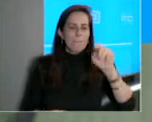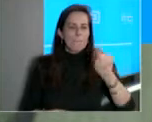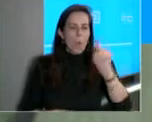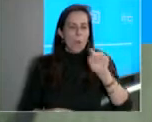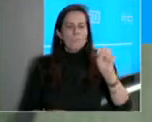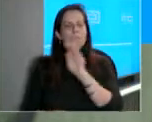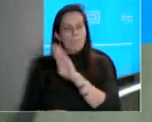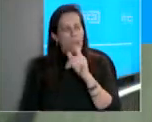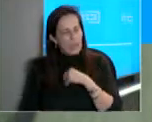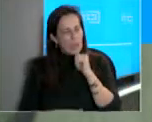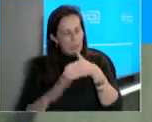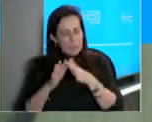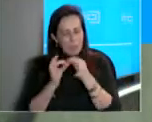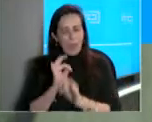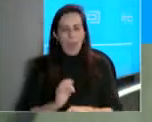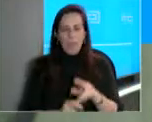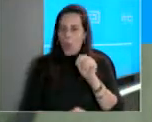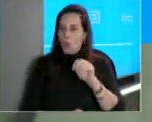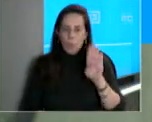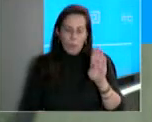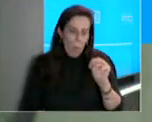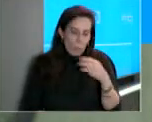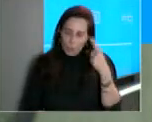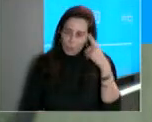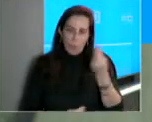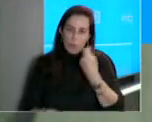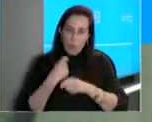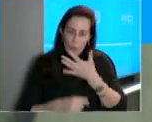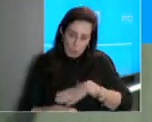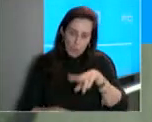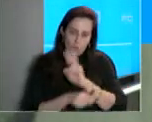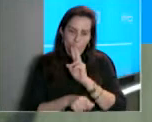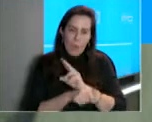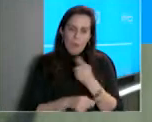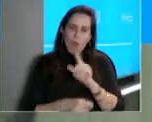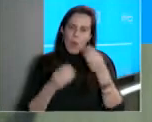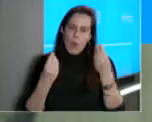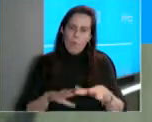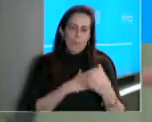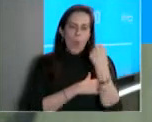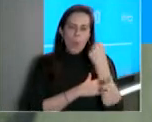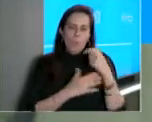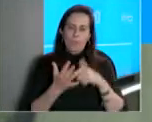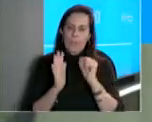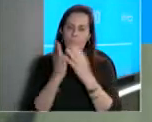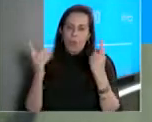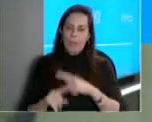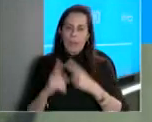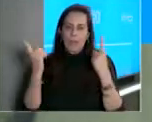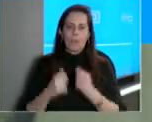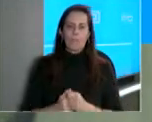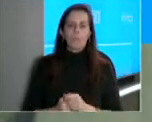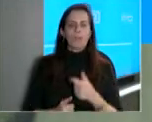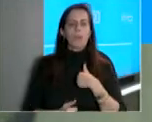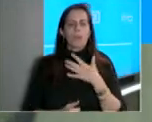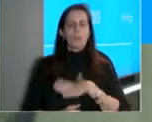לא ניכנס לזה, אבל באמת גם נוני מוזס רואה את העסק שלו ככלכלי, והוא רוצה לשמר אותו ולא לאבד את כוחו לטובת עיתון אחר, לדוגמה.